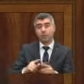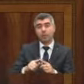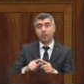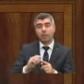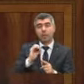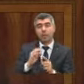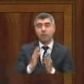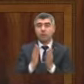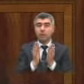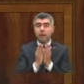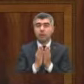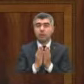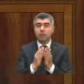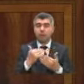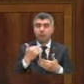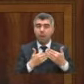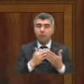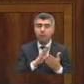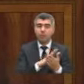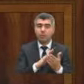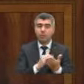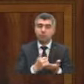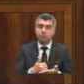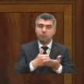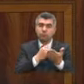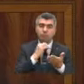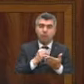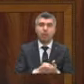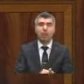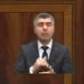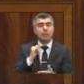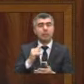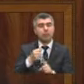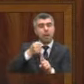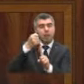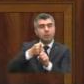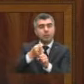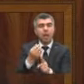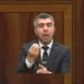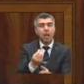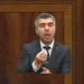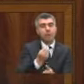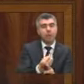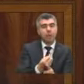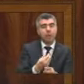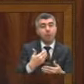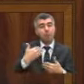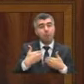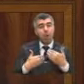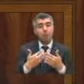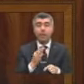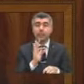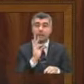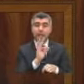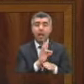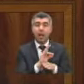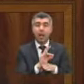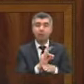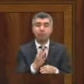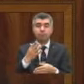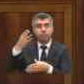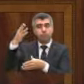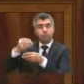الدامجة، تواصل الوزارة مجهوداتها من أجل تكريس حق الأطفال في وضعية إعاقة في التعلم وفي اكتساب